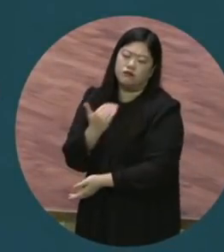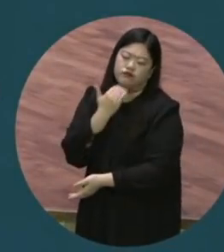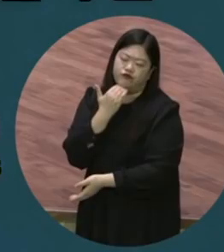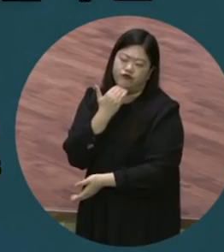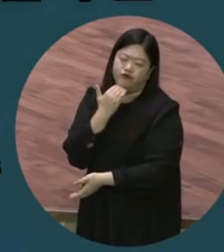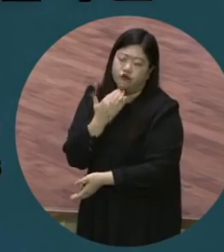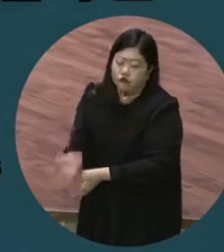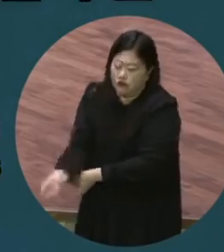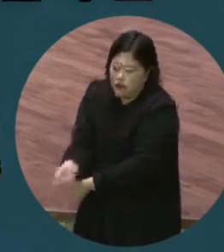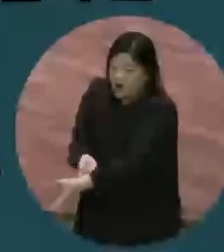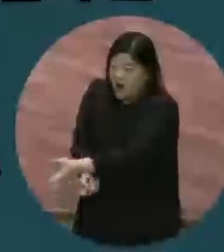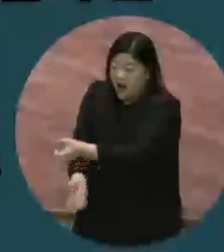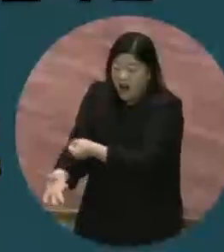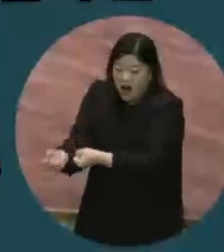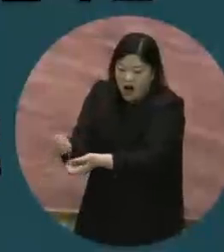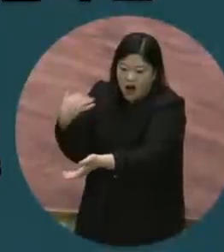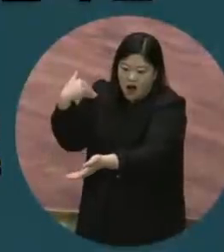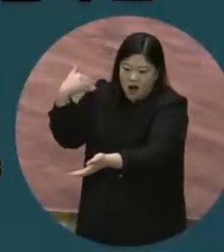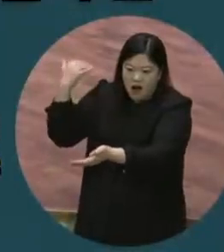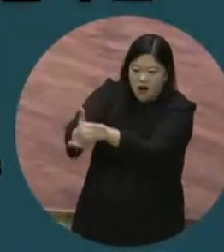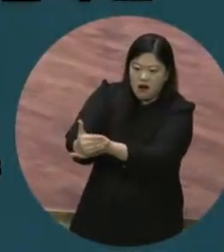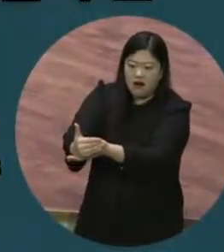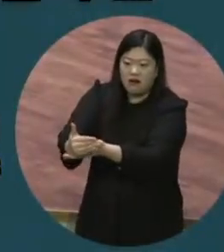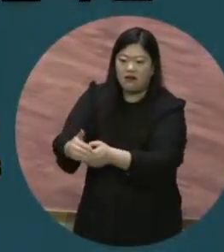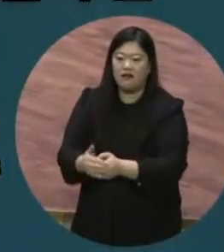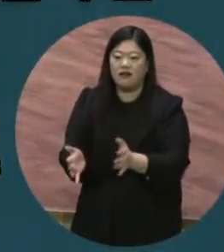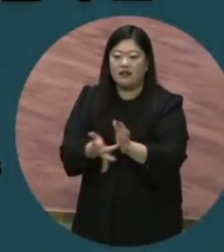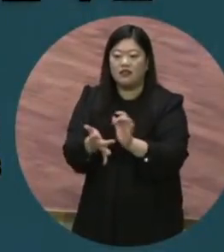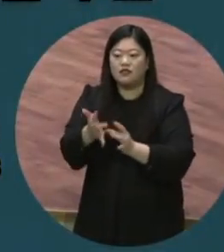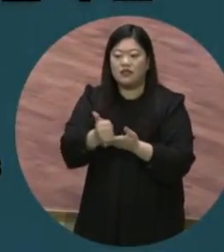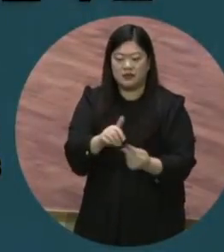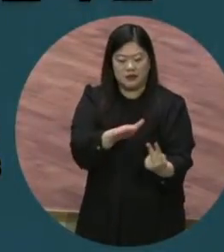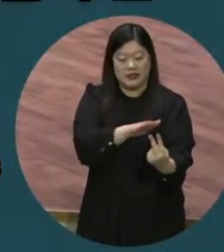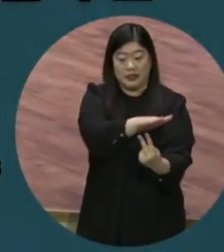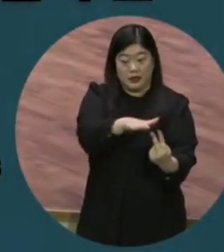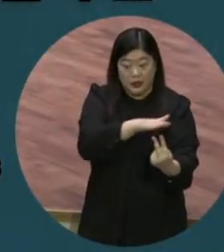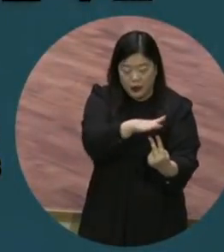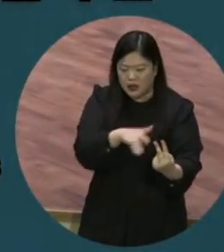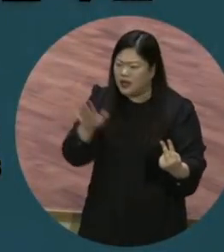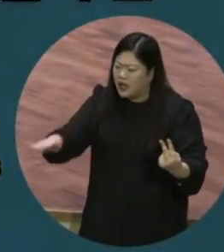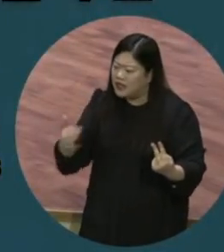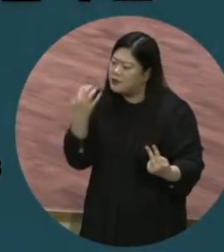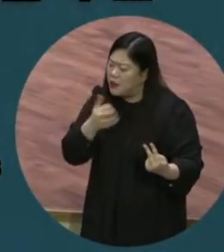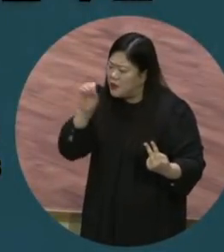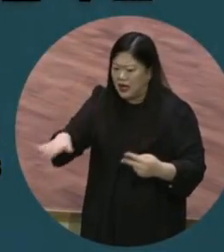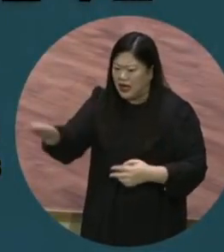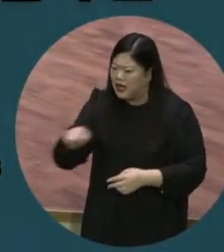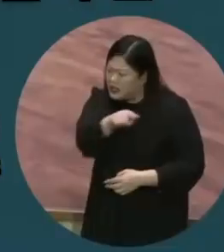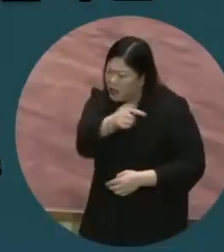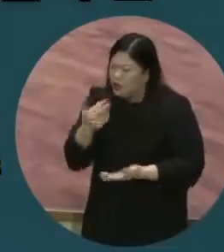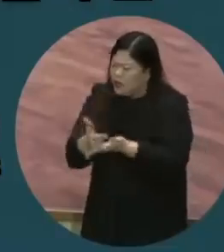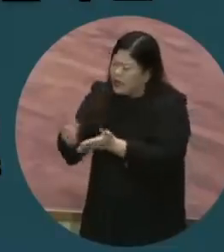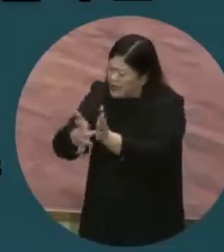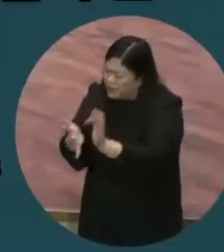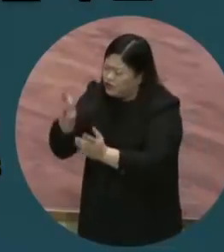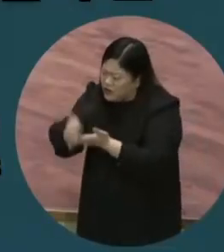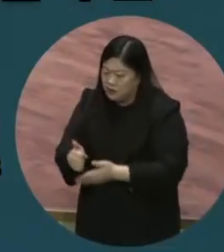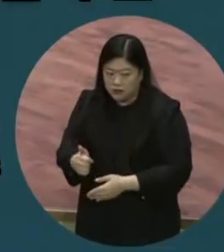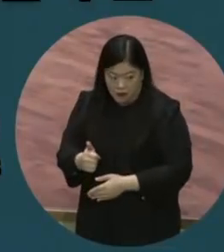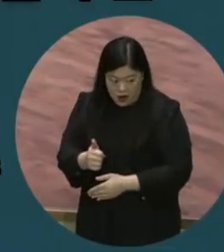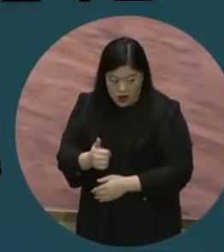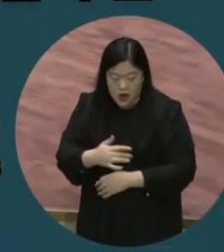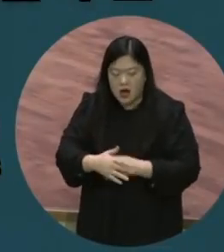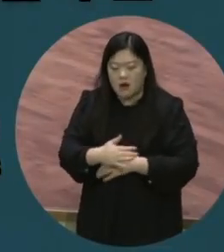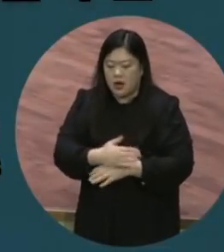들 수 없더라. 예수께서 사랑하시는 그 제자가 베드로에게 이르되 주님이시라 하니 시몬 베드로가